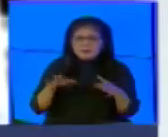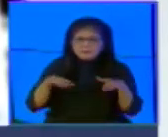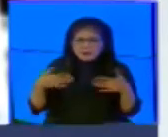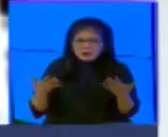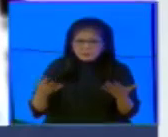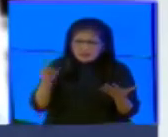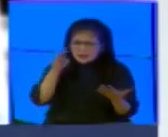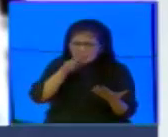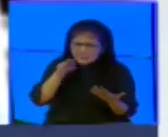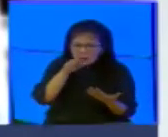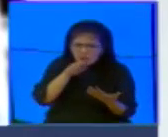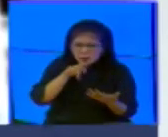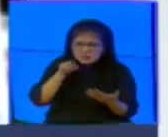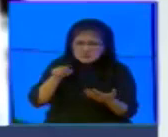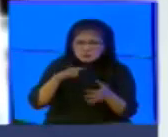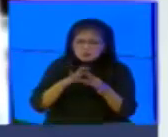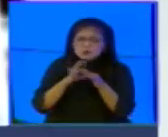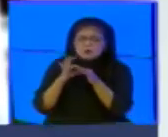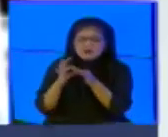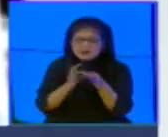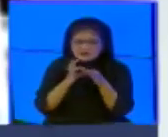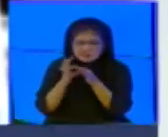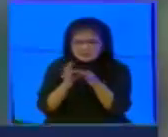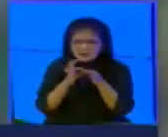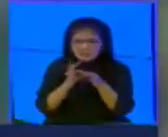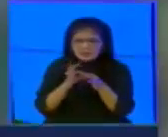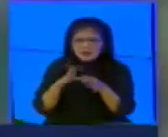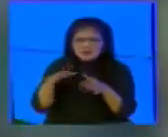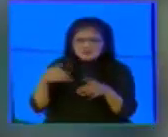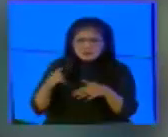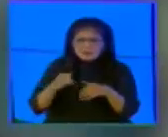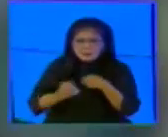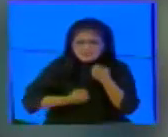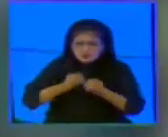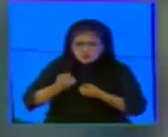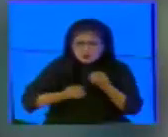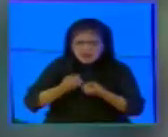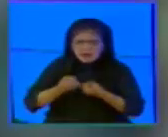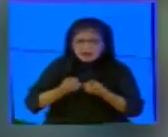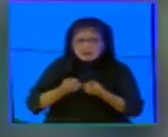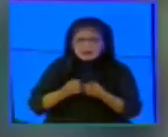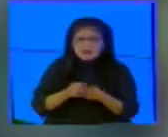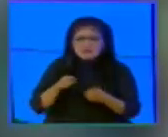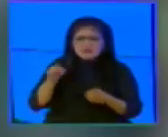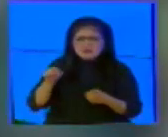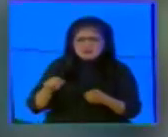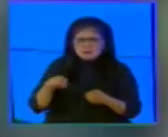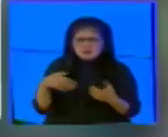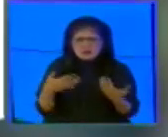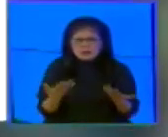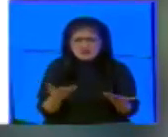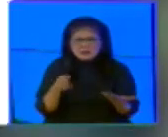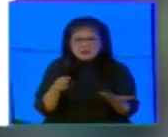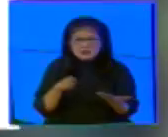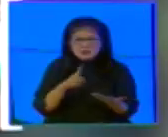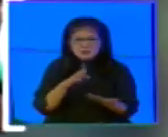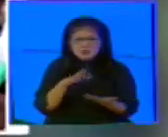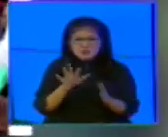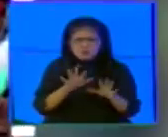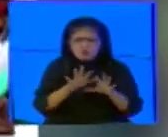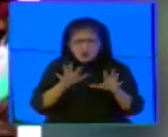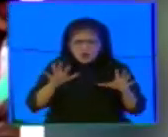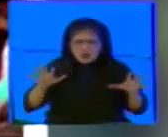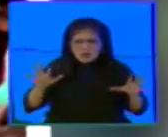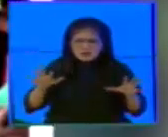kita bekerja sama dengan tentunya aplikator. Atas pelonggaran aturan tersebut, ribuan pengemudi ojek online mengaku